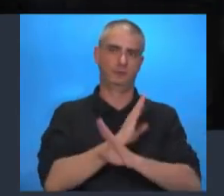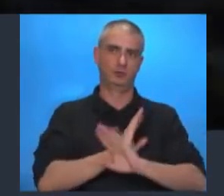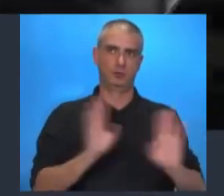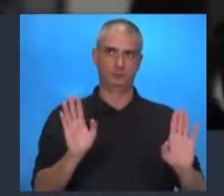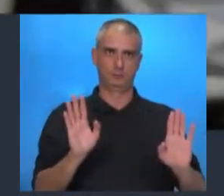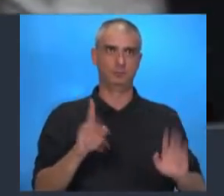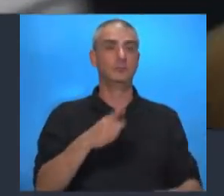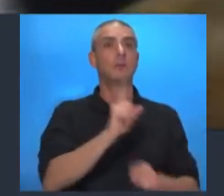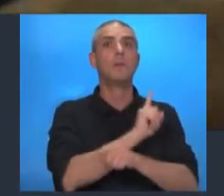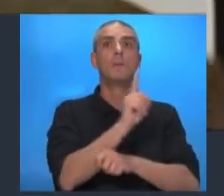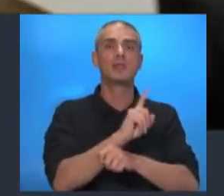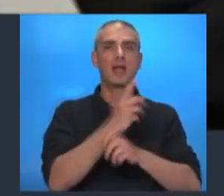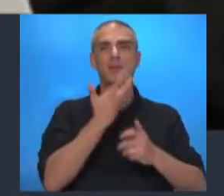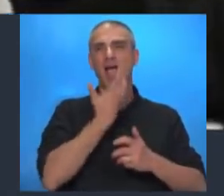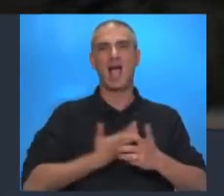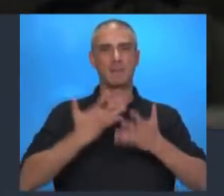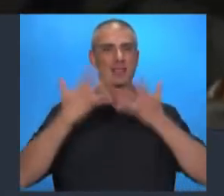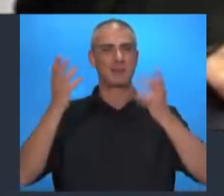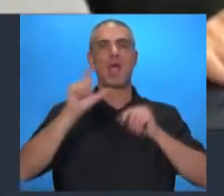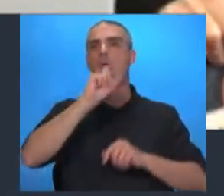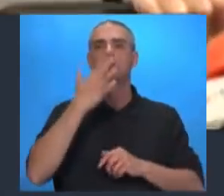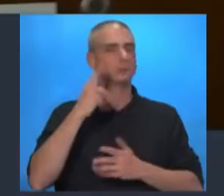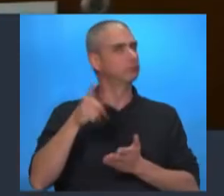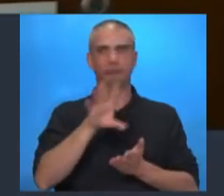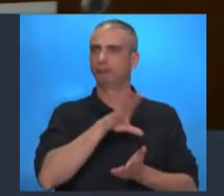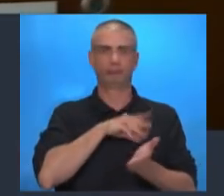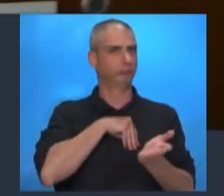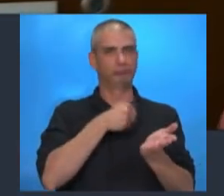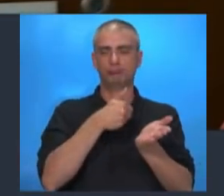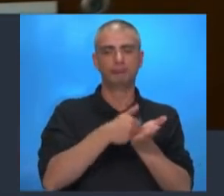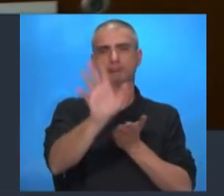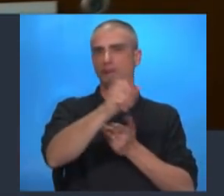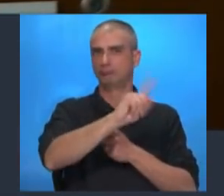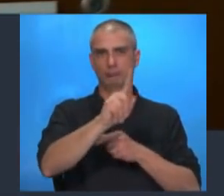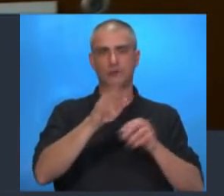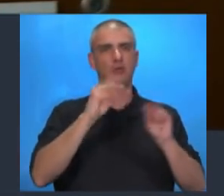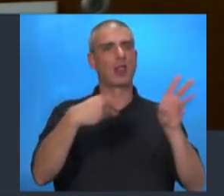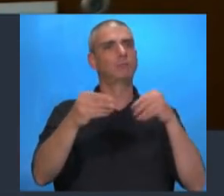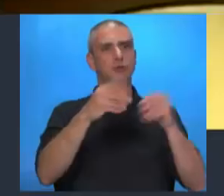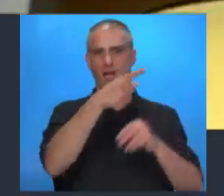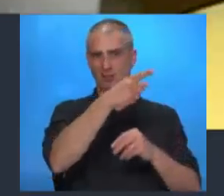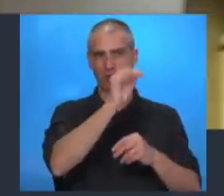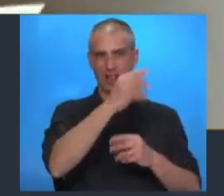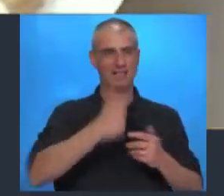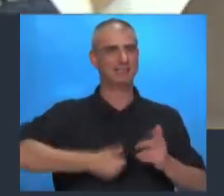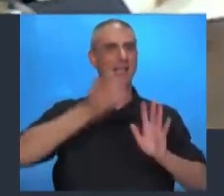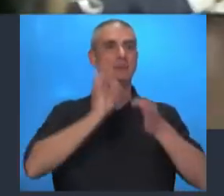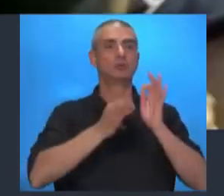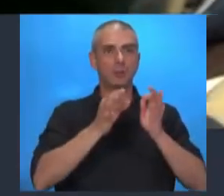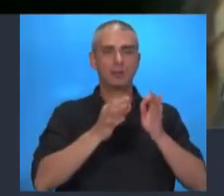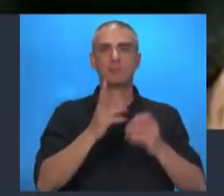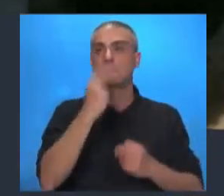בינתיים, מועצת גדולי התורה של אגודת ישראל דחתה את הצעת הפשרה שגיבשו החרדים יחד עם שרת המשפטים איילת שקד. מבחינת